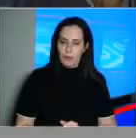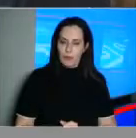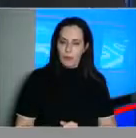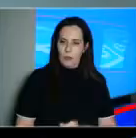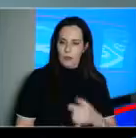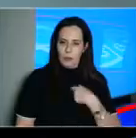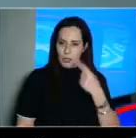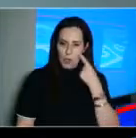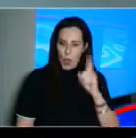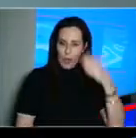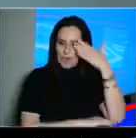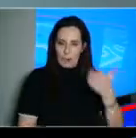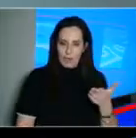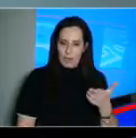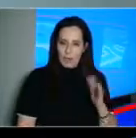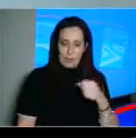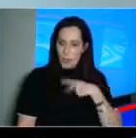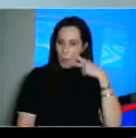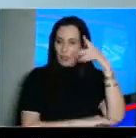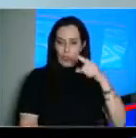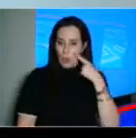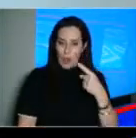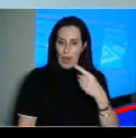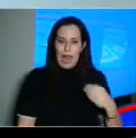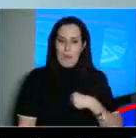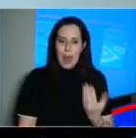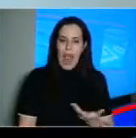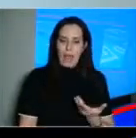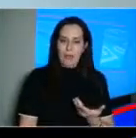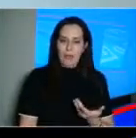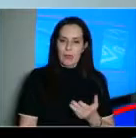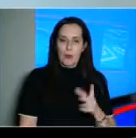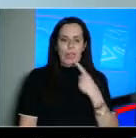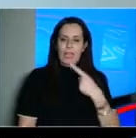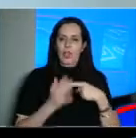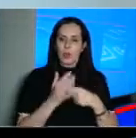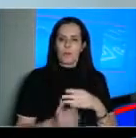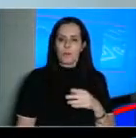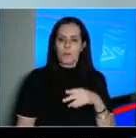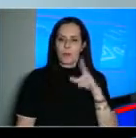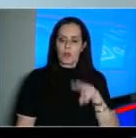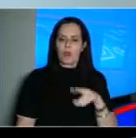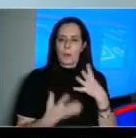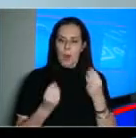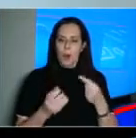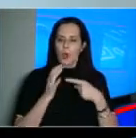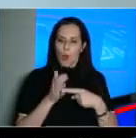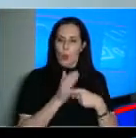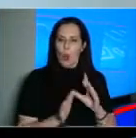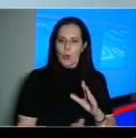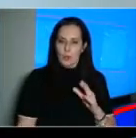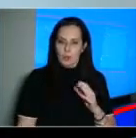אני לא רואה את המדינה, אבל, ואם אני רואה אותה, אני רואה חמלה. בוא ניקח דוגמה, יש כל כך הרבה דוגמאות,